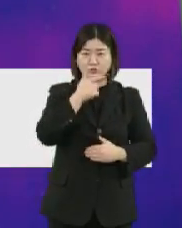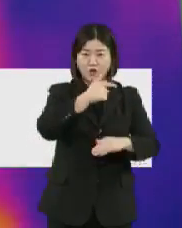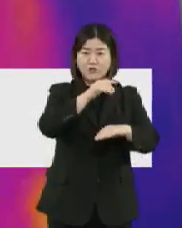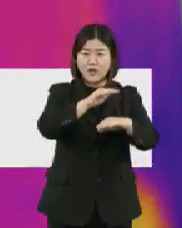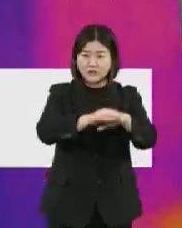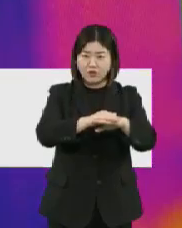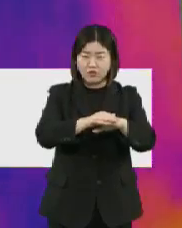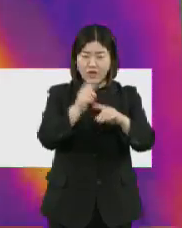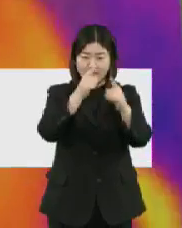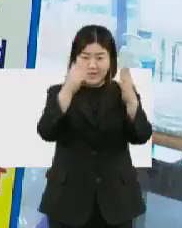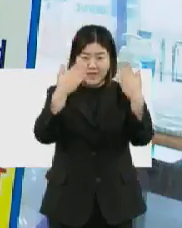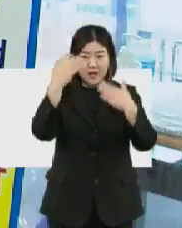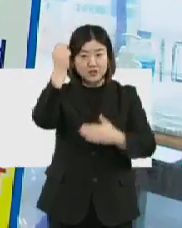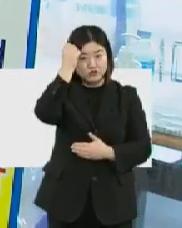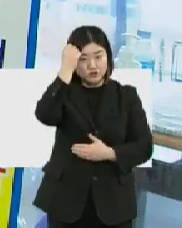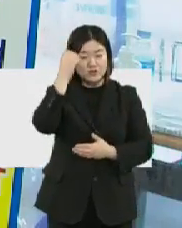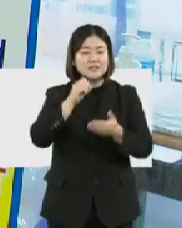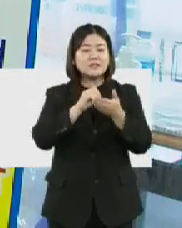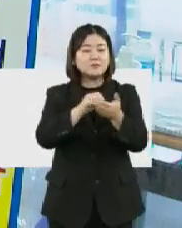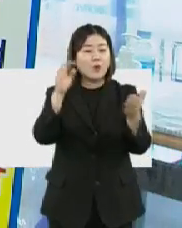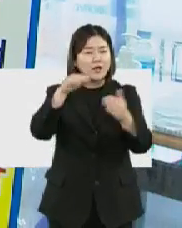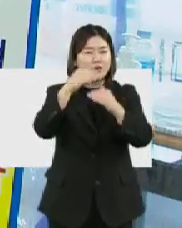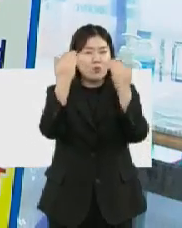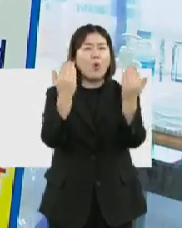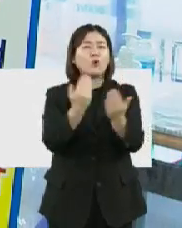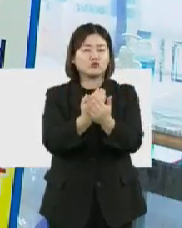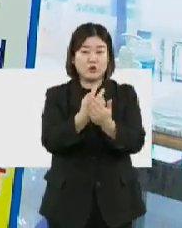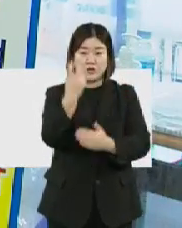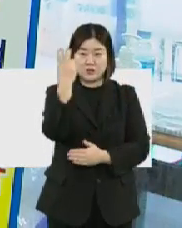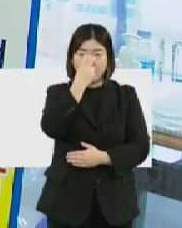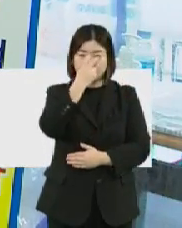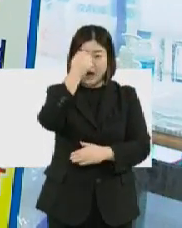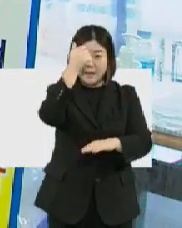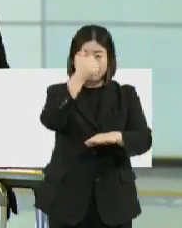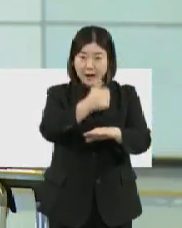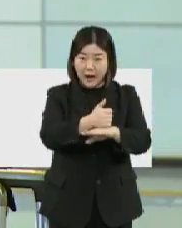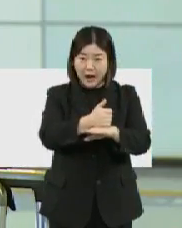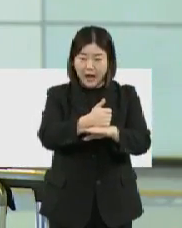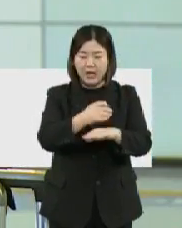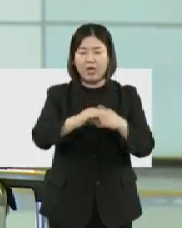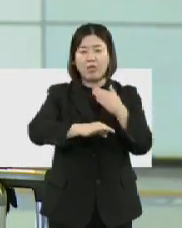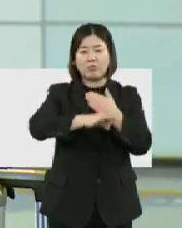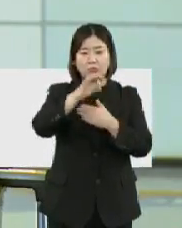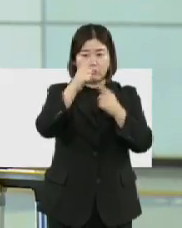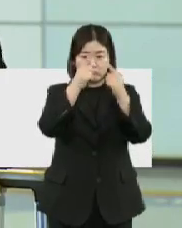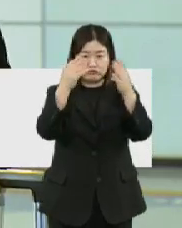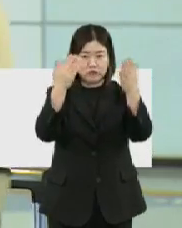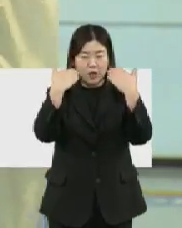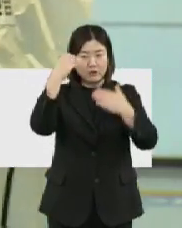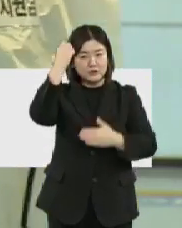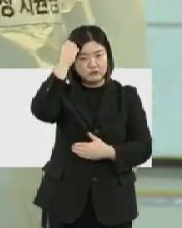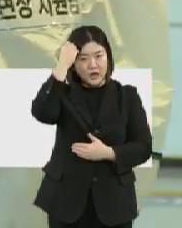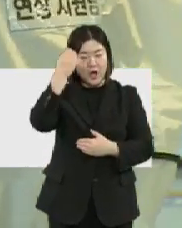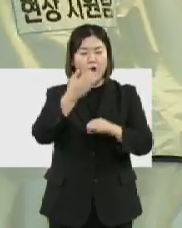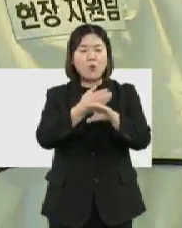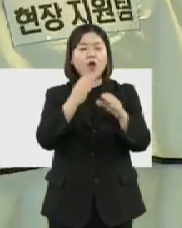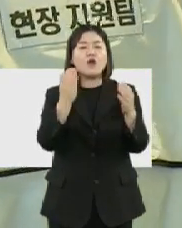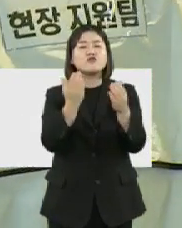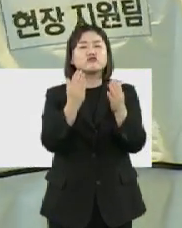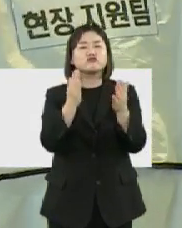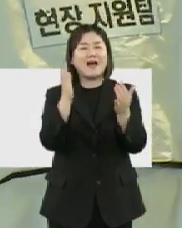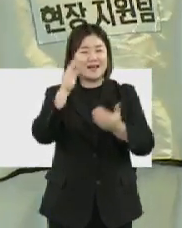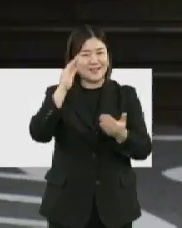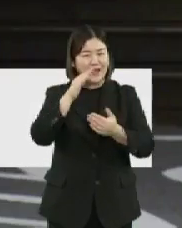대전에서는 대학 기숙사 입수 학생 전원을 대상으로 선제 검사가 시작된 가운데 동구에 1대학 소소